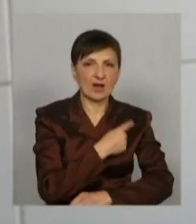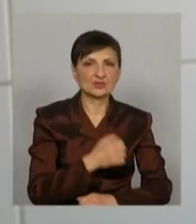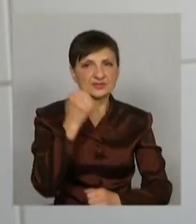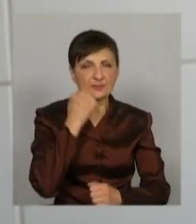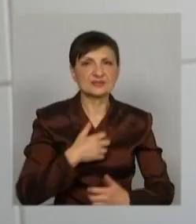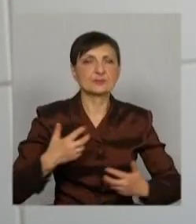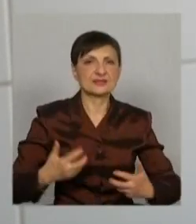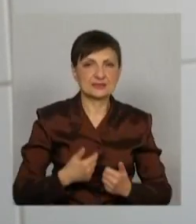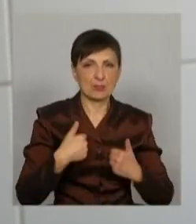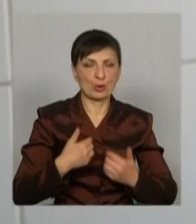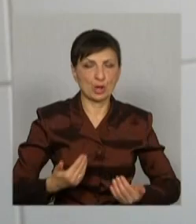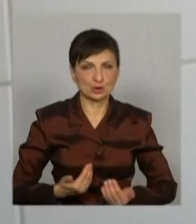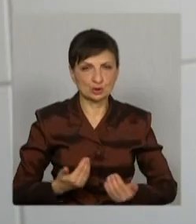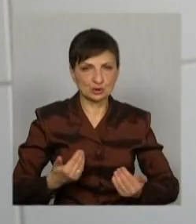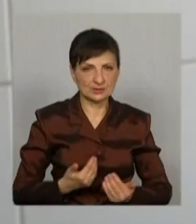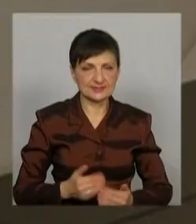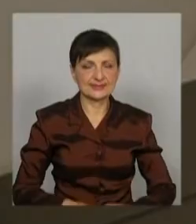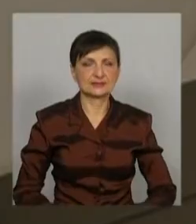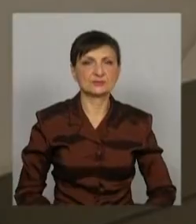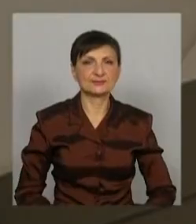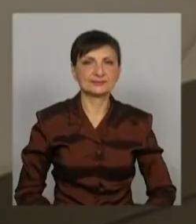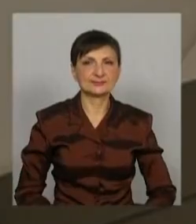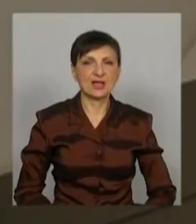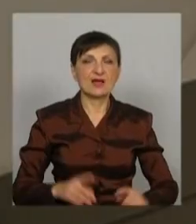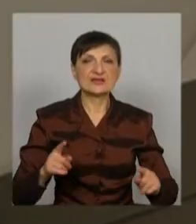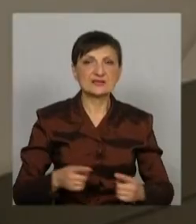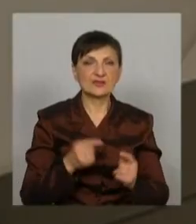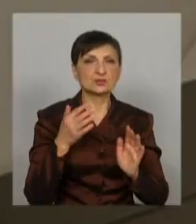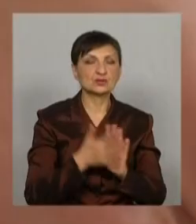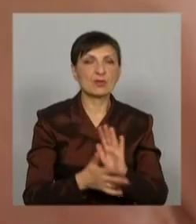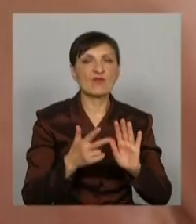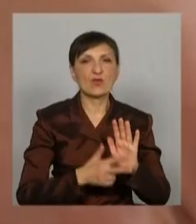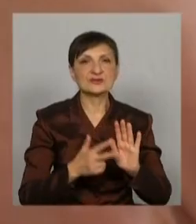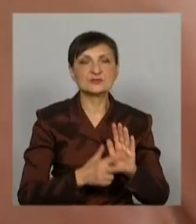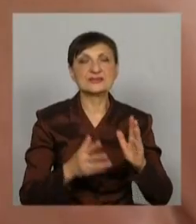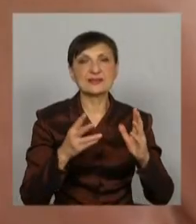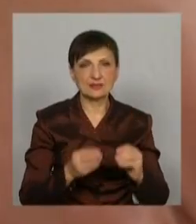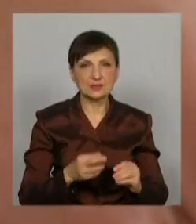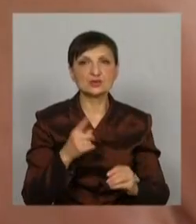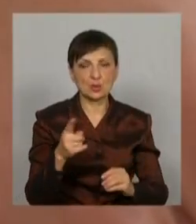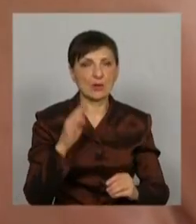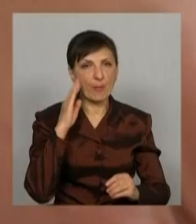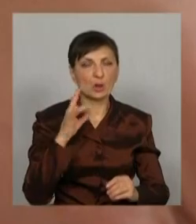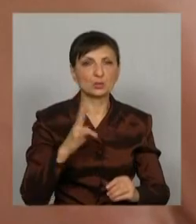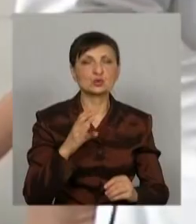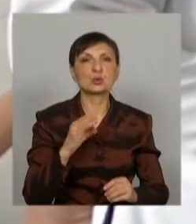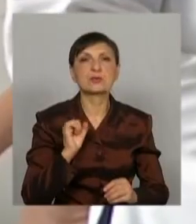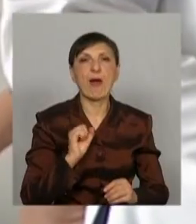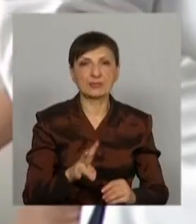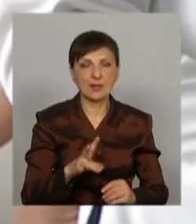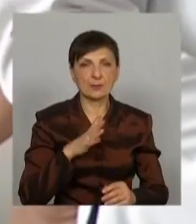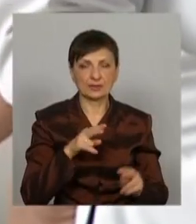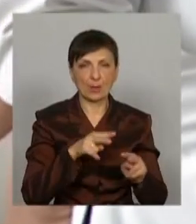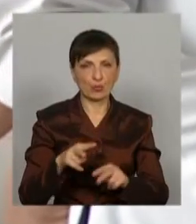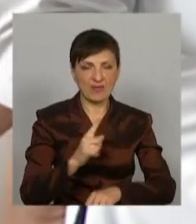что спасли мне жизнь и поставили на ноги на восстановление ушло 80 дней именно столько нурсултан садуакасов находился под наблюдением